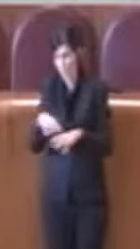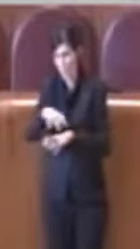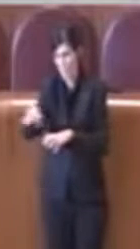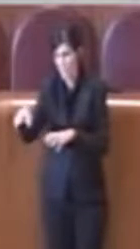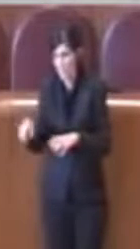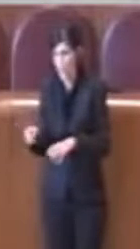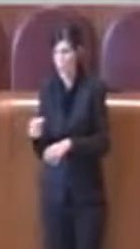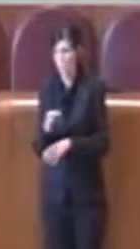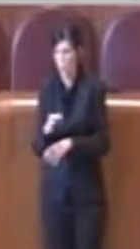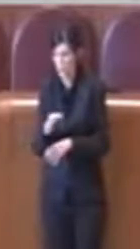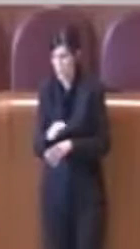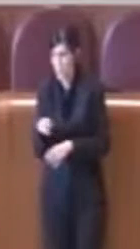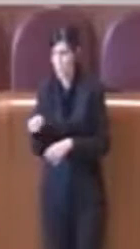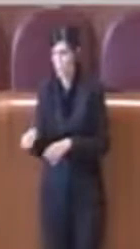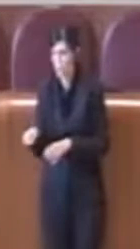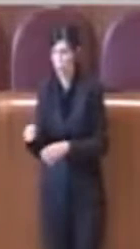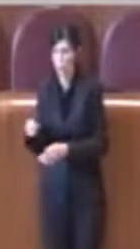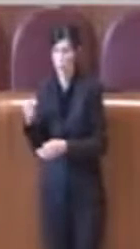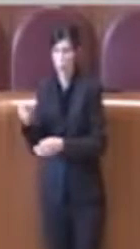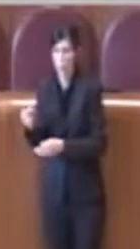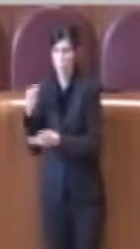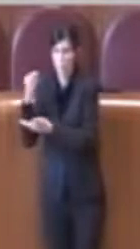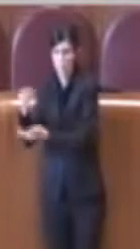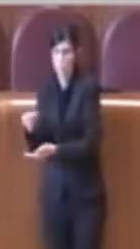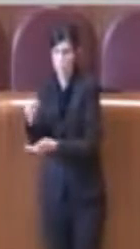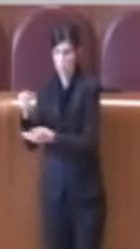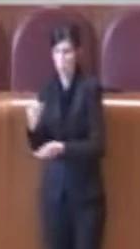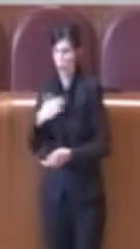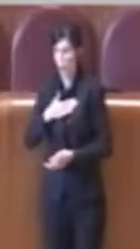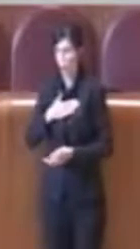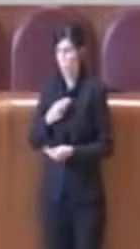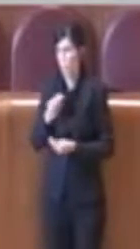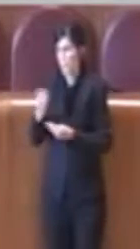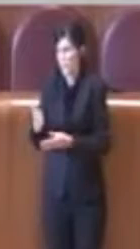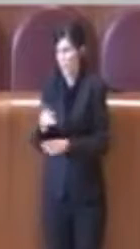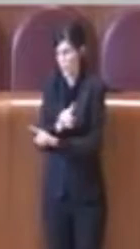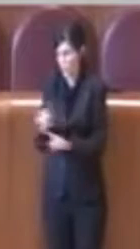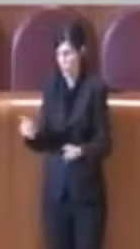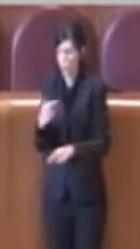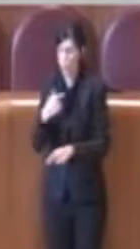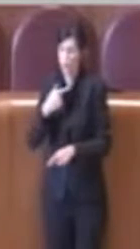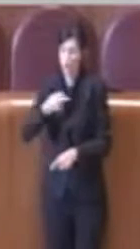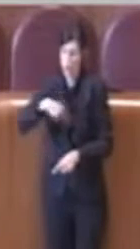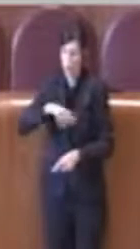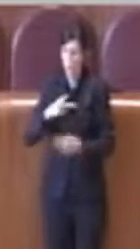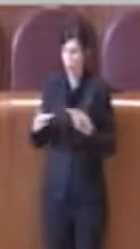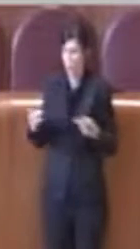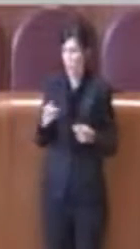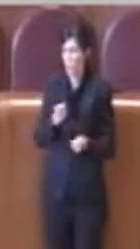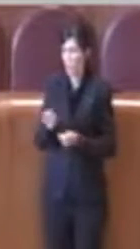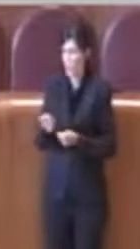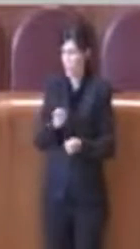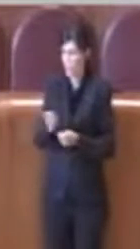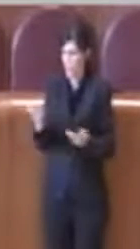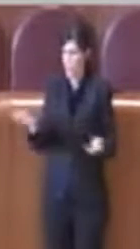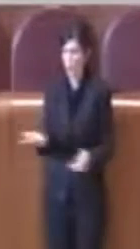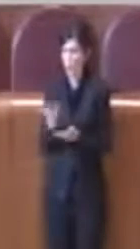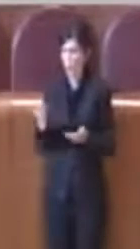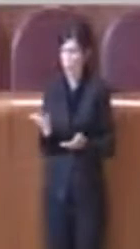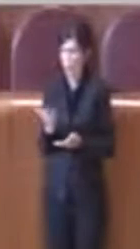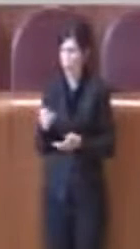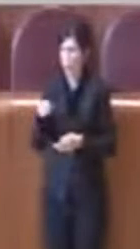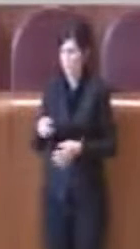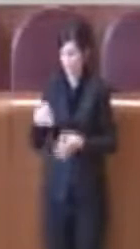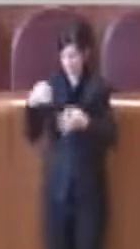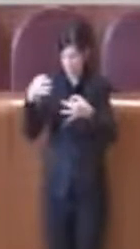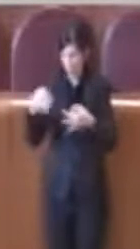siamo ritrovata, non vogliamo dare colpi a nessuno, ma stiamo cercando di gestire un qualcosa che è stato impostato così